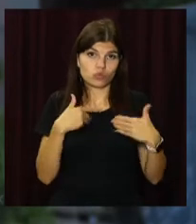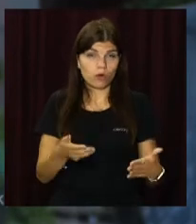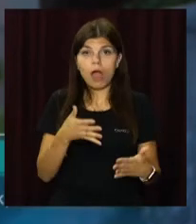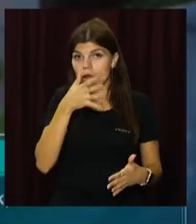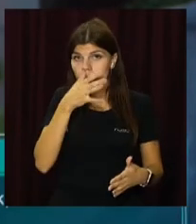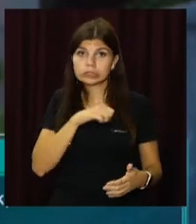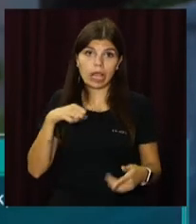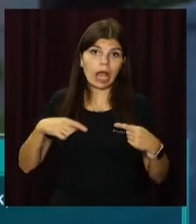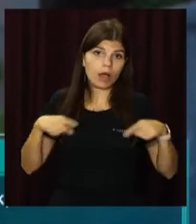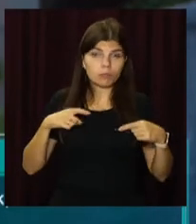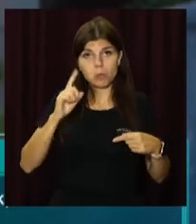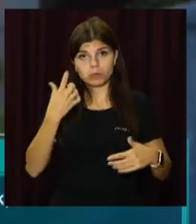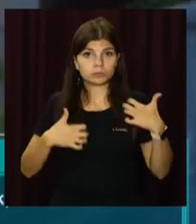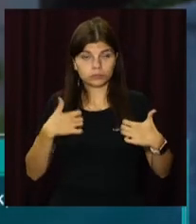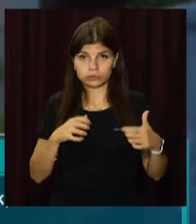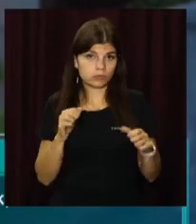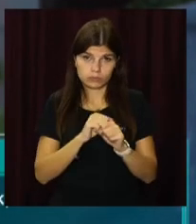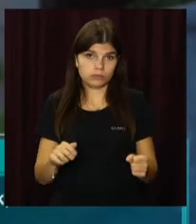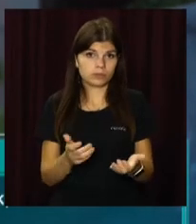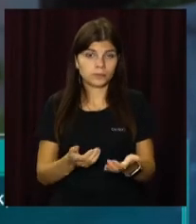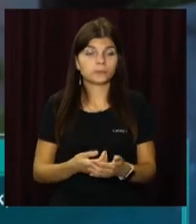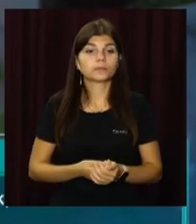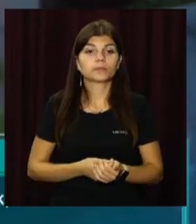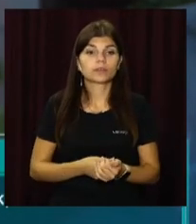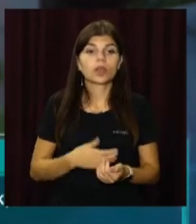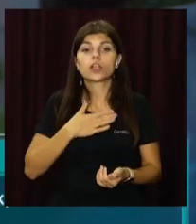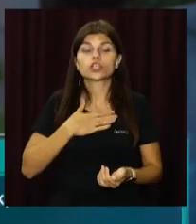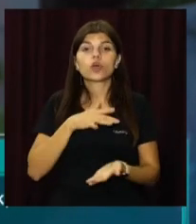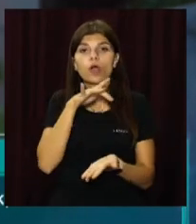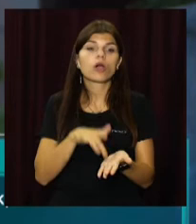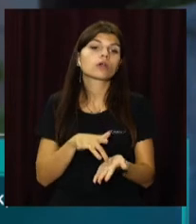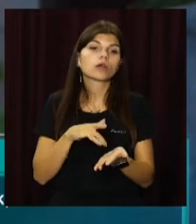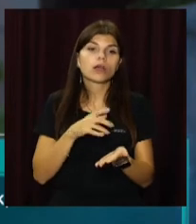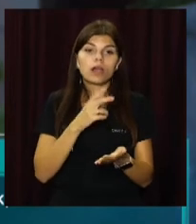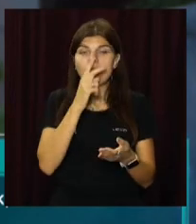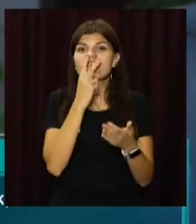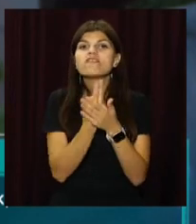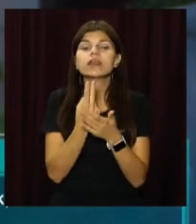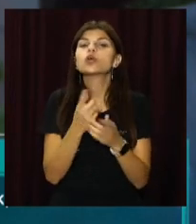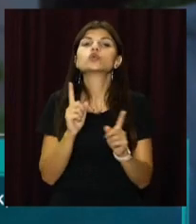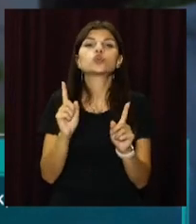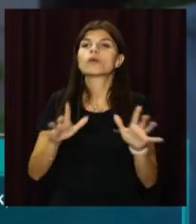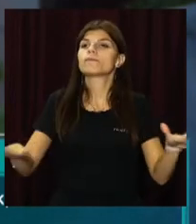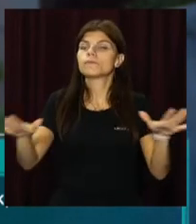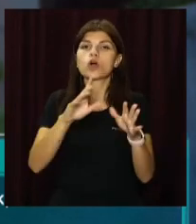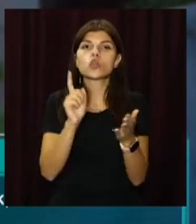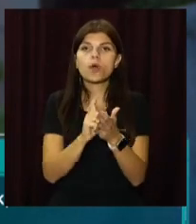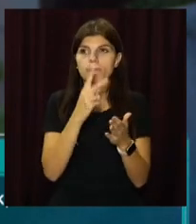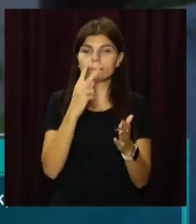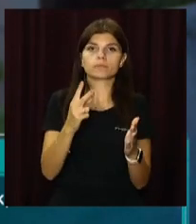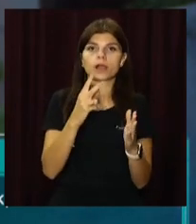Україна стремиться к європейському путі розвитку, тому наші міста виглядати повинні естетично. Всі будинки